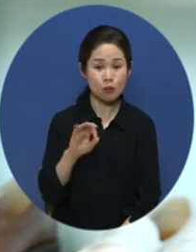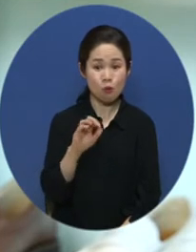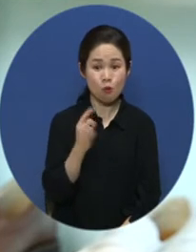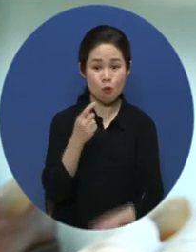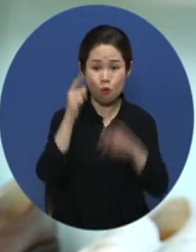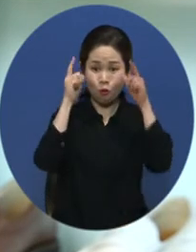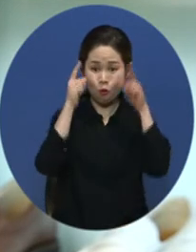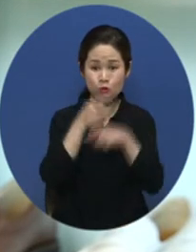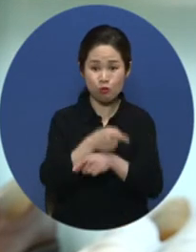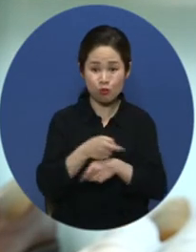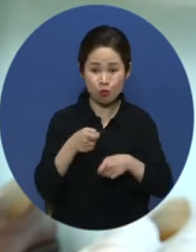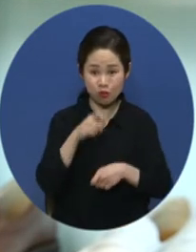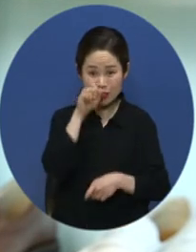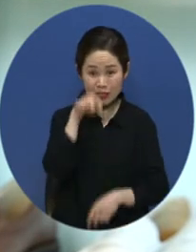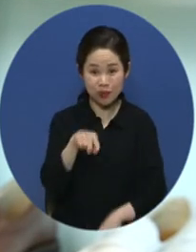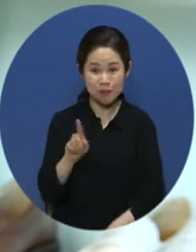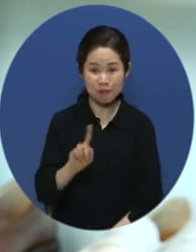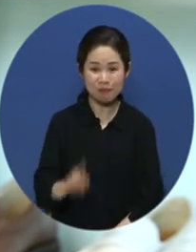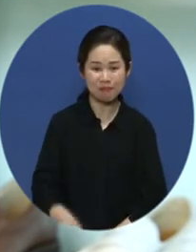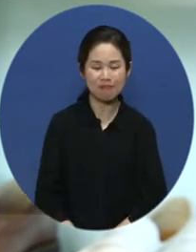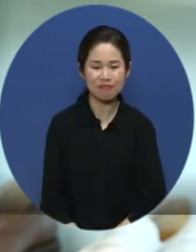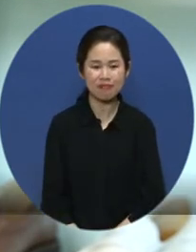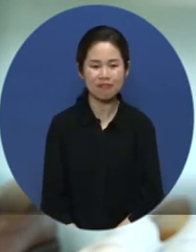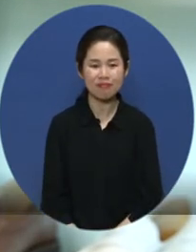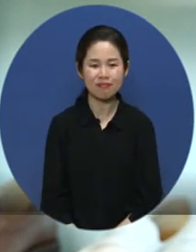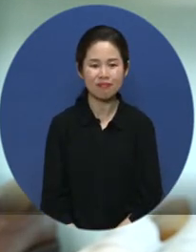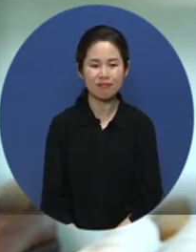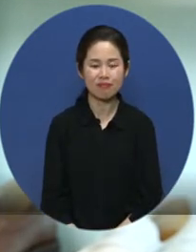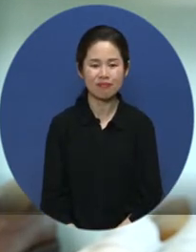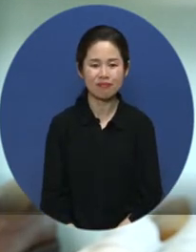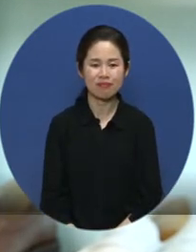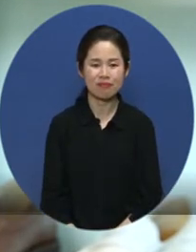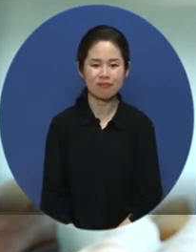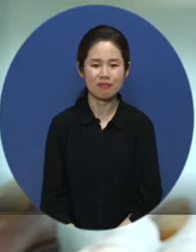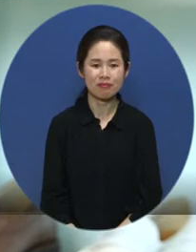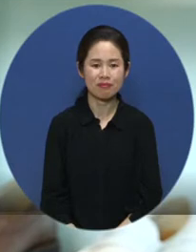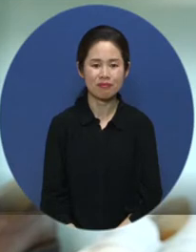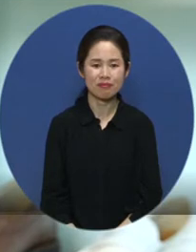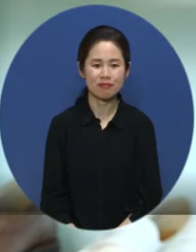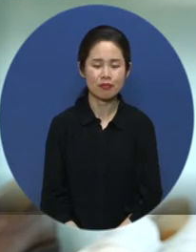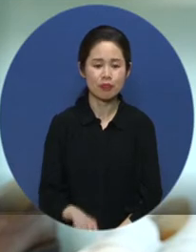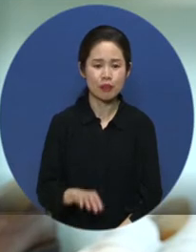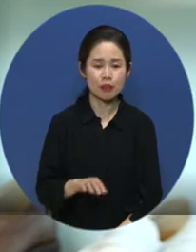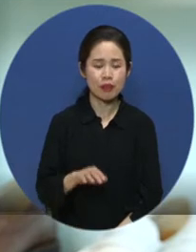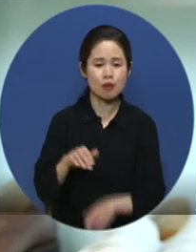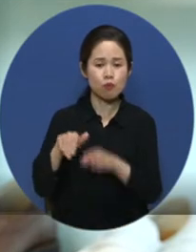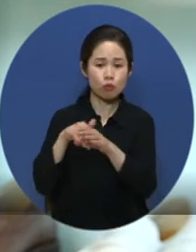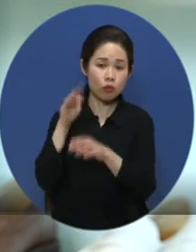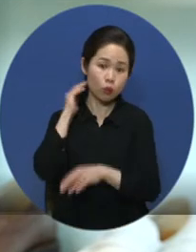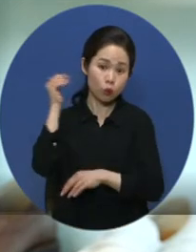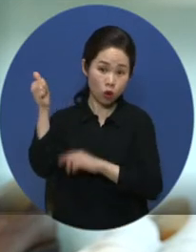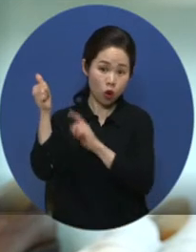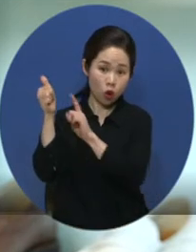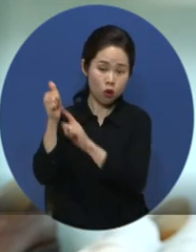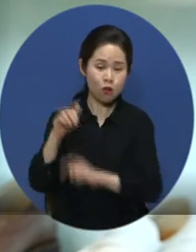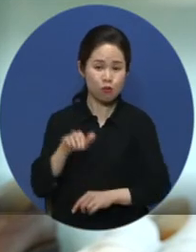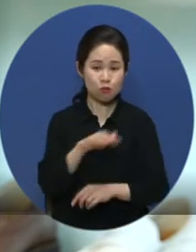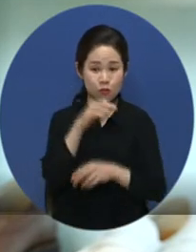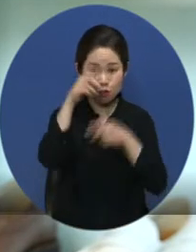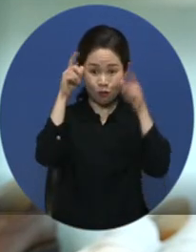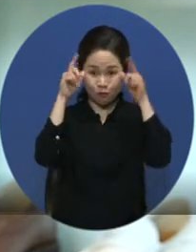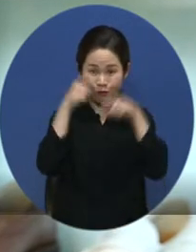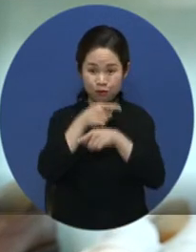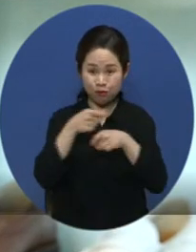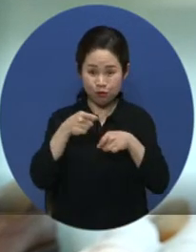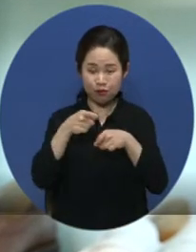어떤 게 있을까요? 그러니까 문재인 대통령께서 구두를 5년 정도 신으셨거든요.